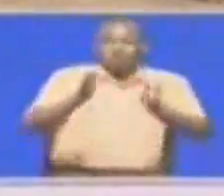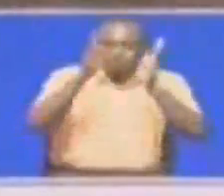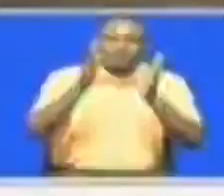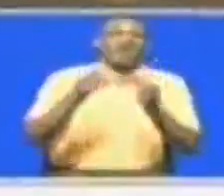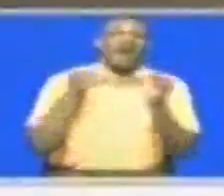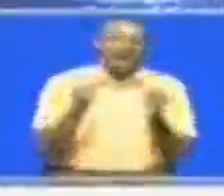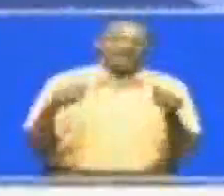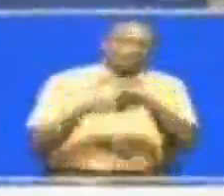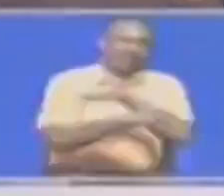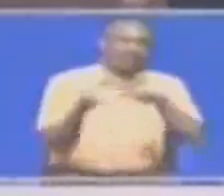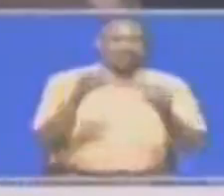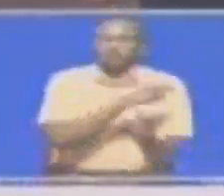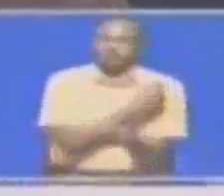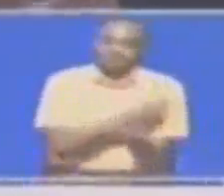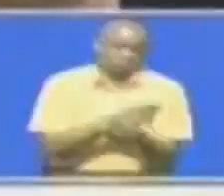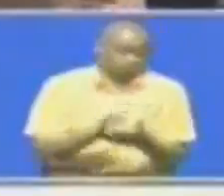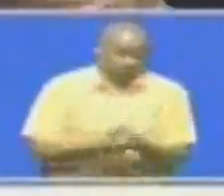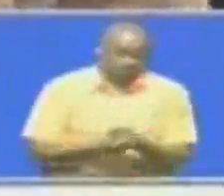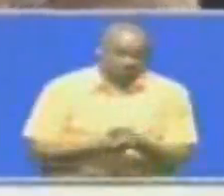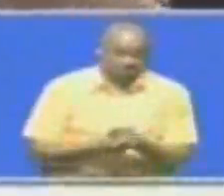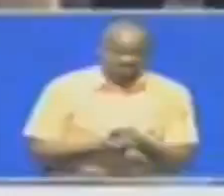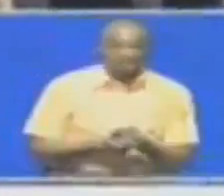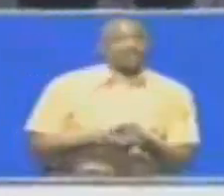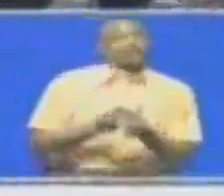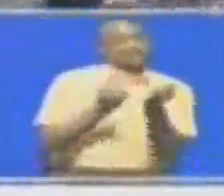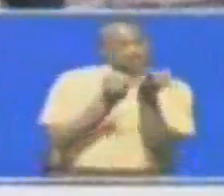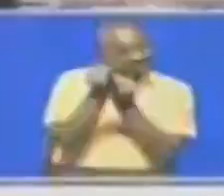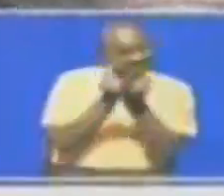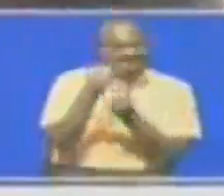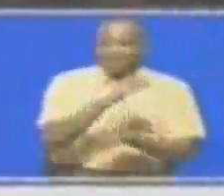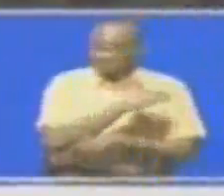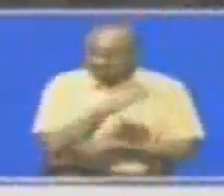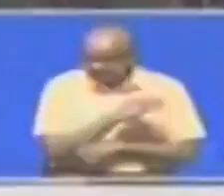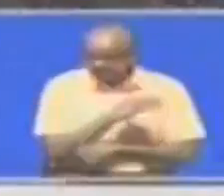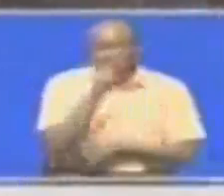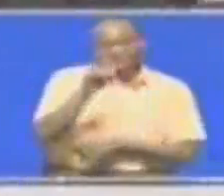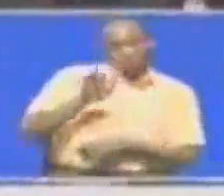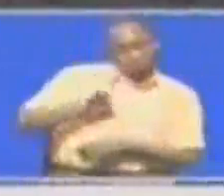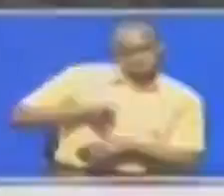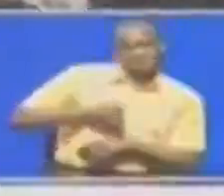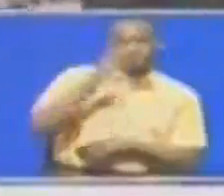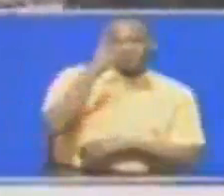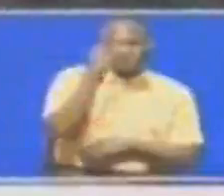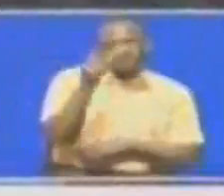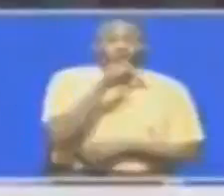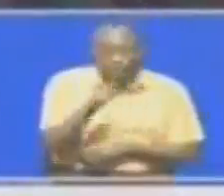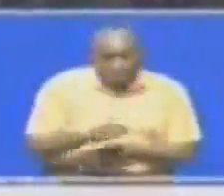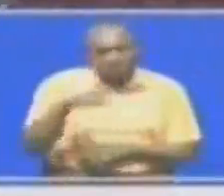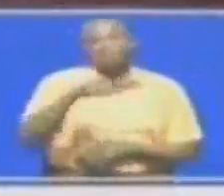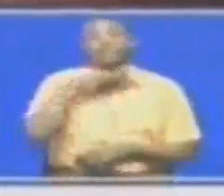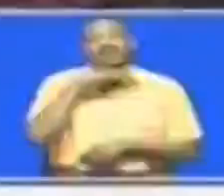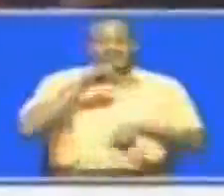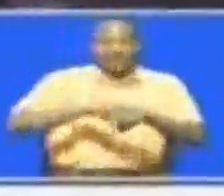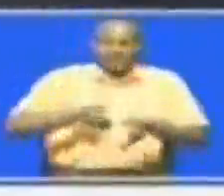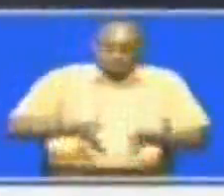zahanati na hospitali. Mnamo Jumamosi jioni, mwanamke wa miaka 20 aliaga dunia baada ya